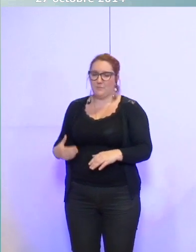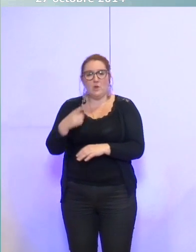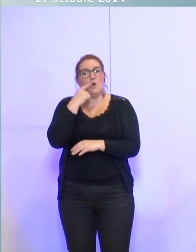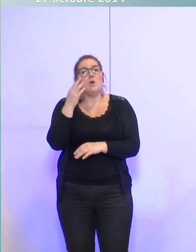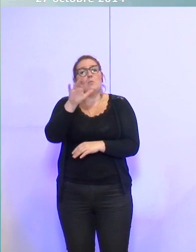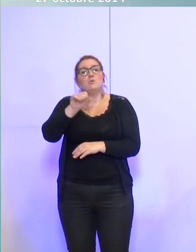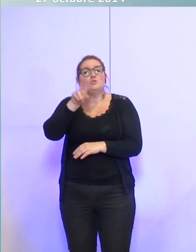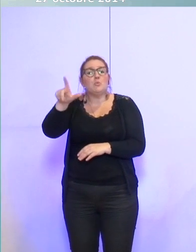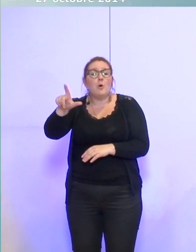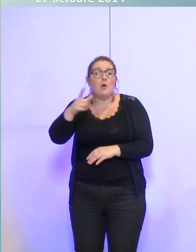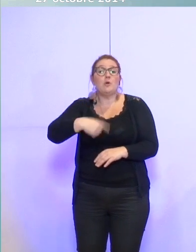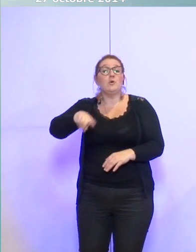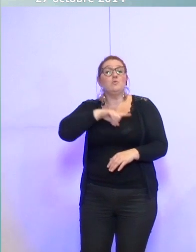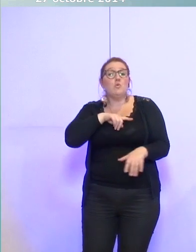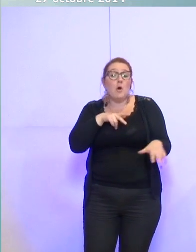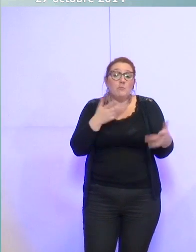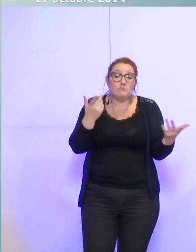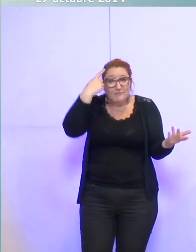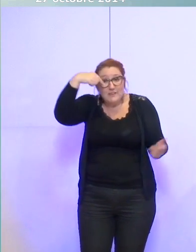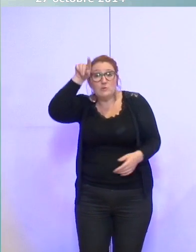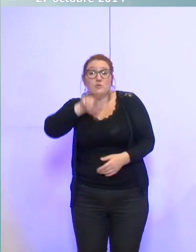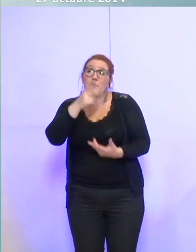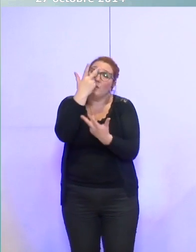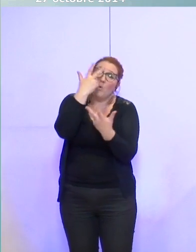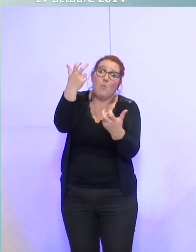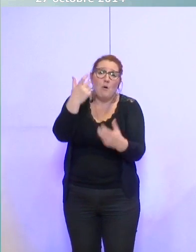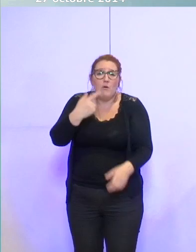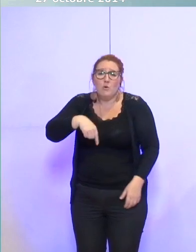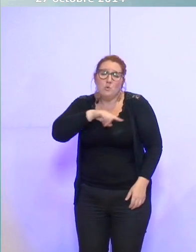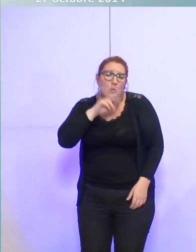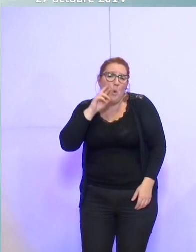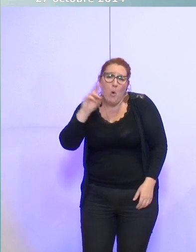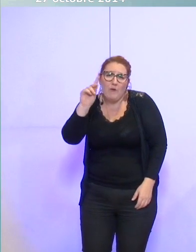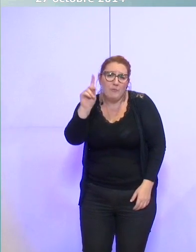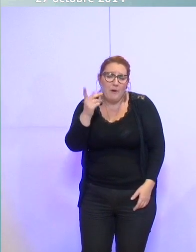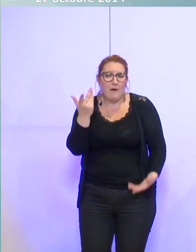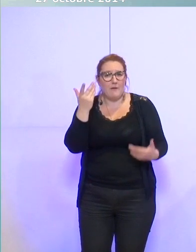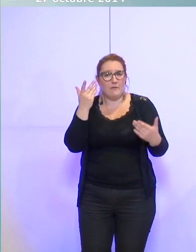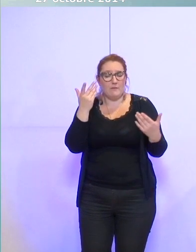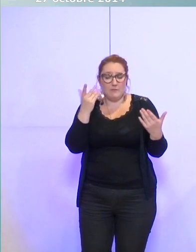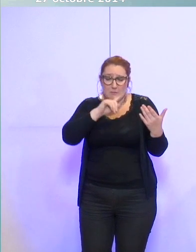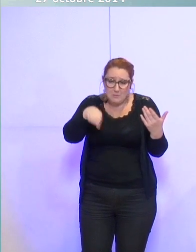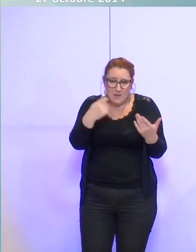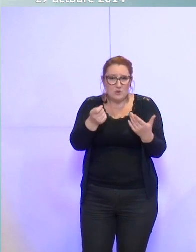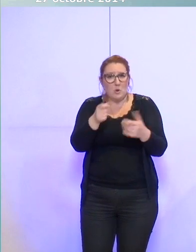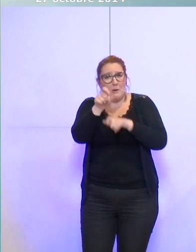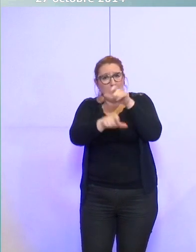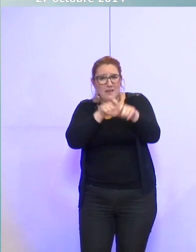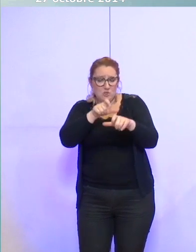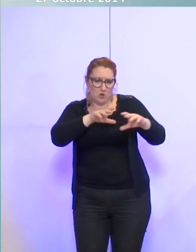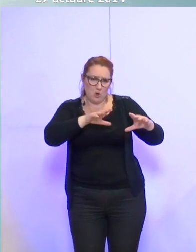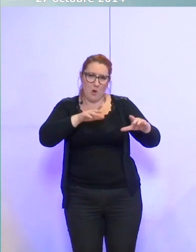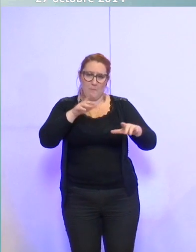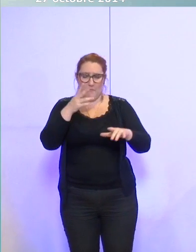pas à ce que vous compreniez notre démarche de toute façon. Oui. Vivement, vous ne comprenez pas la différence entre un espace qui est géré par les habitants et un